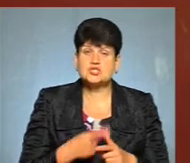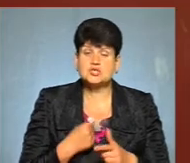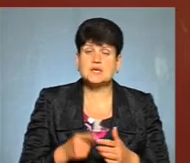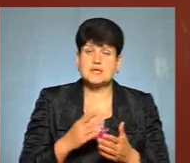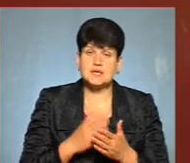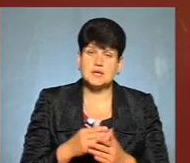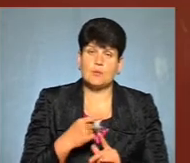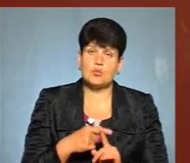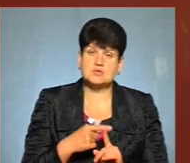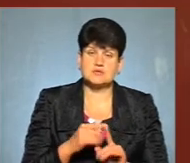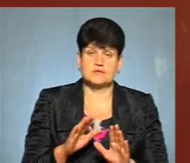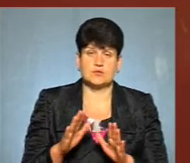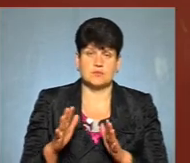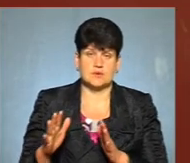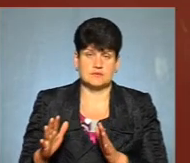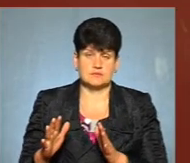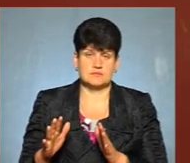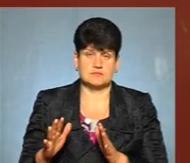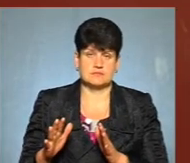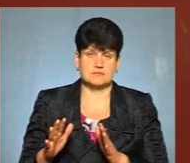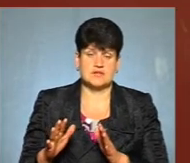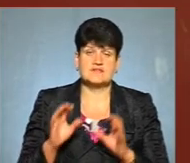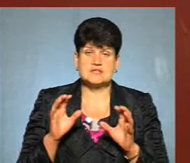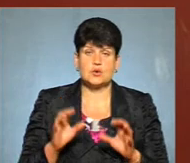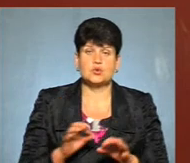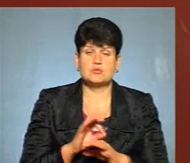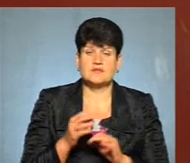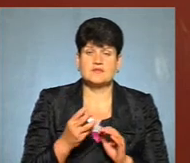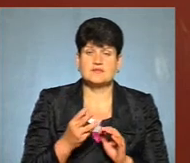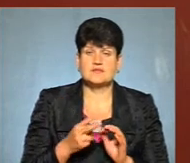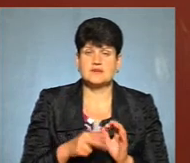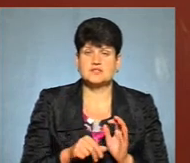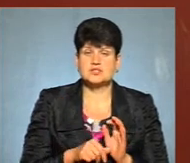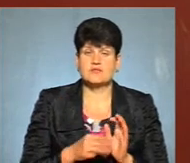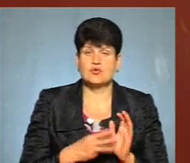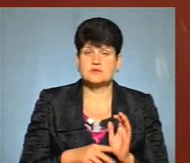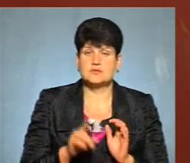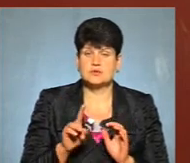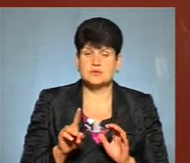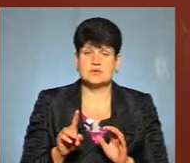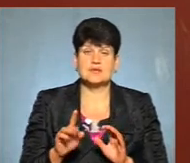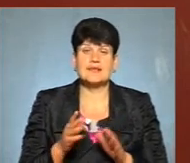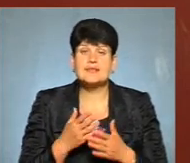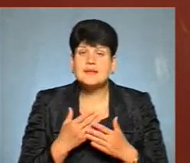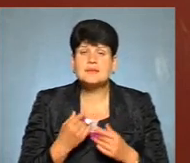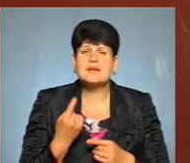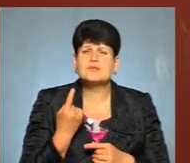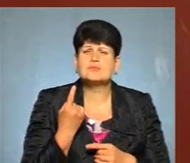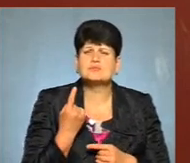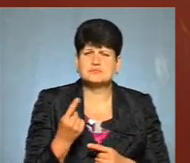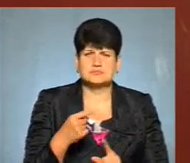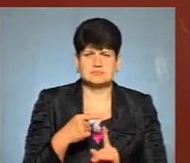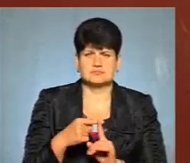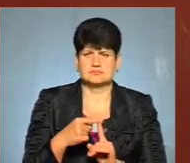законопроекті 2681? В законопроекті 2681 жодного позитивного моменту немає. От в